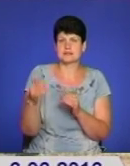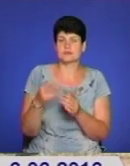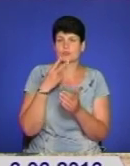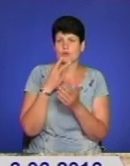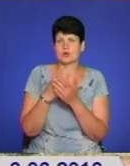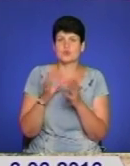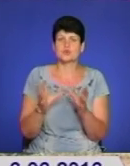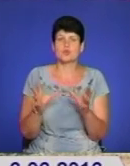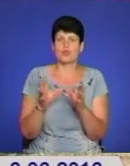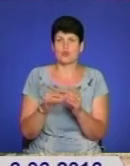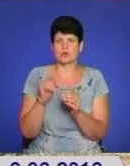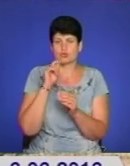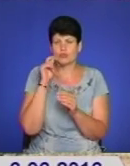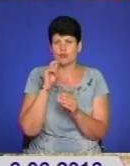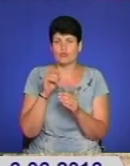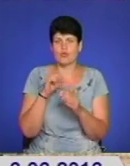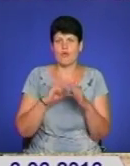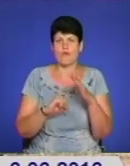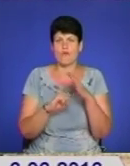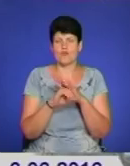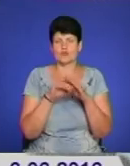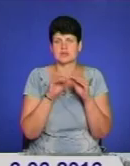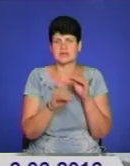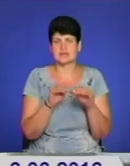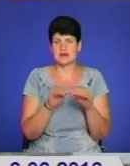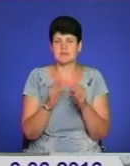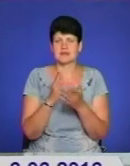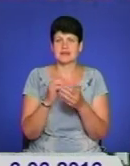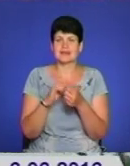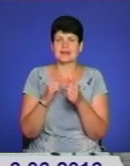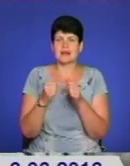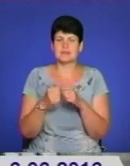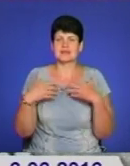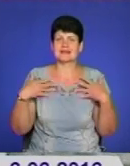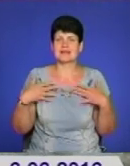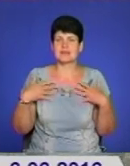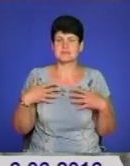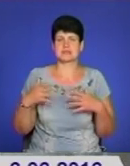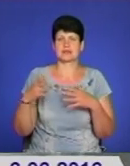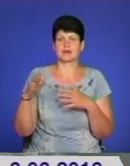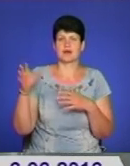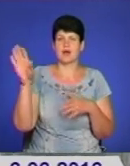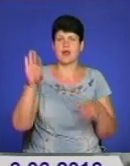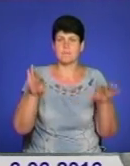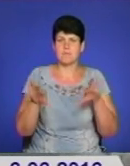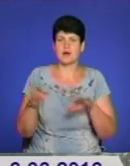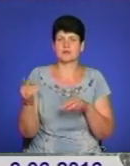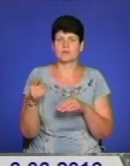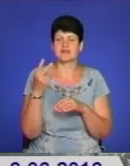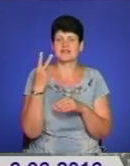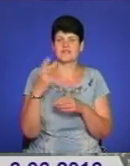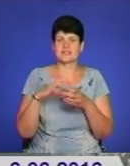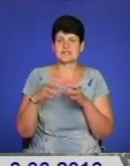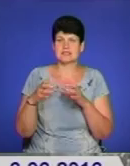соборність України, адже у фундамент споруди закладено камені кримський, карпатський, тернопільський, а також дві